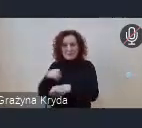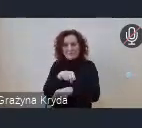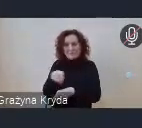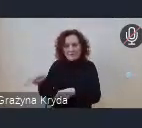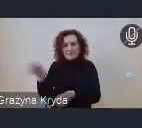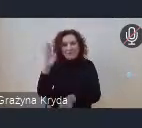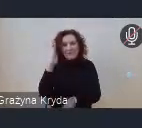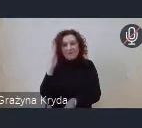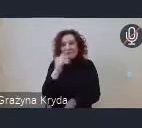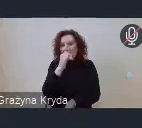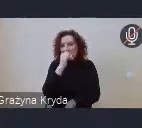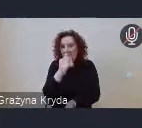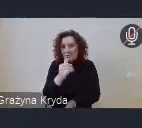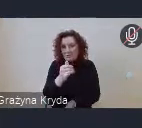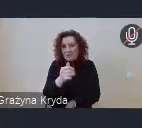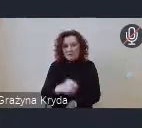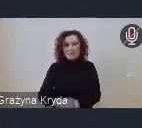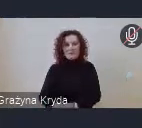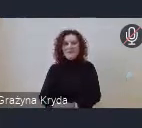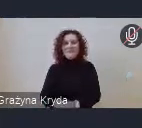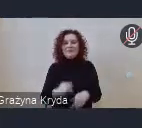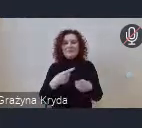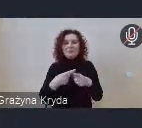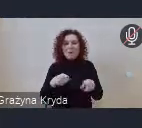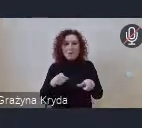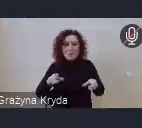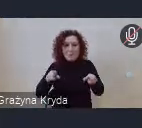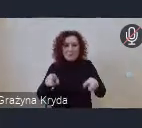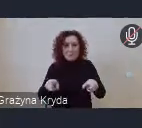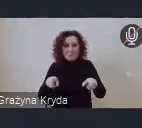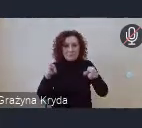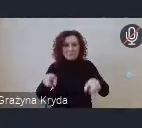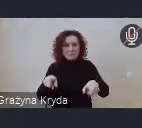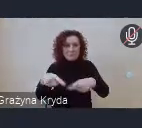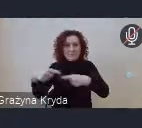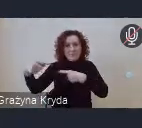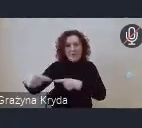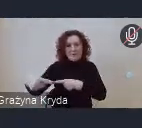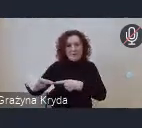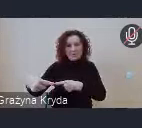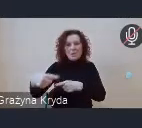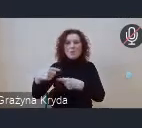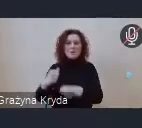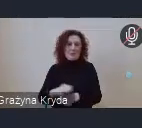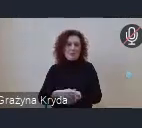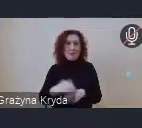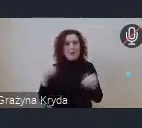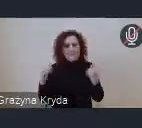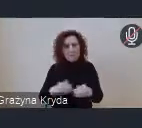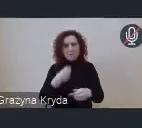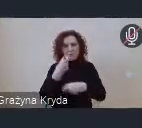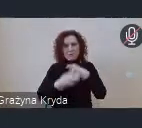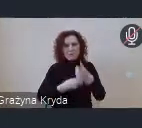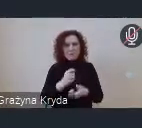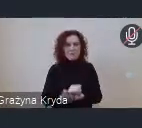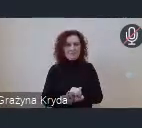poręczą więc poręcze musiał być krótkie takie odcinkowe tylko tutaj gdzie jest gdzie są schody oczywiście można by to było zrobić taka poręcz już